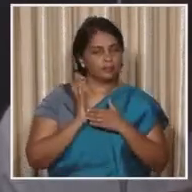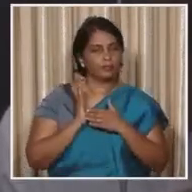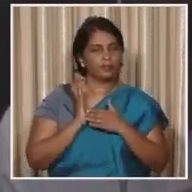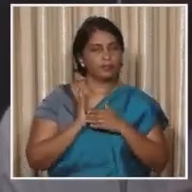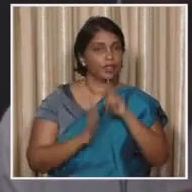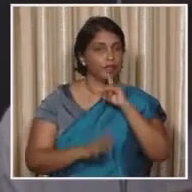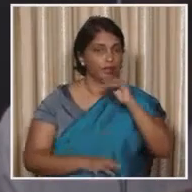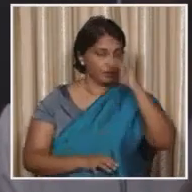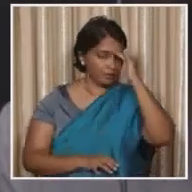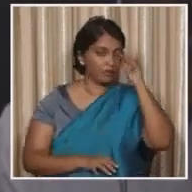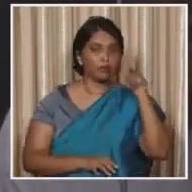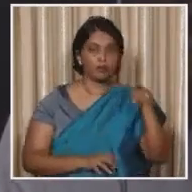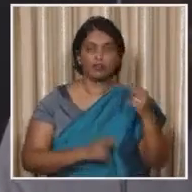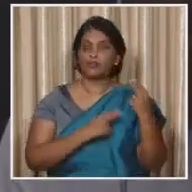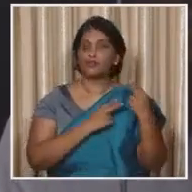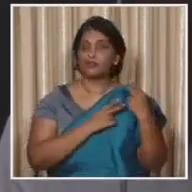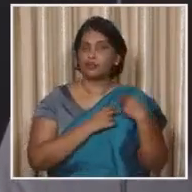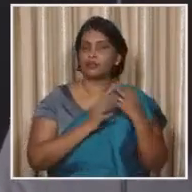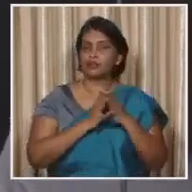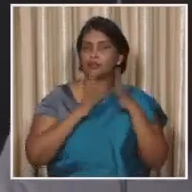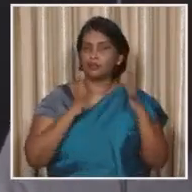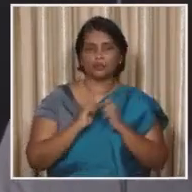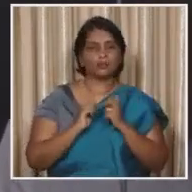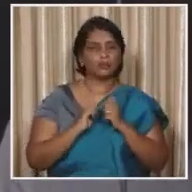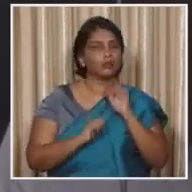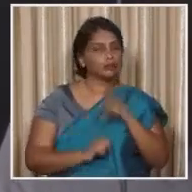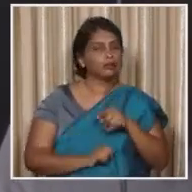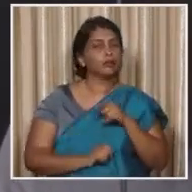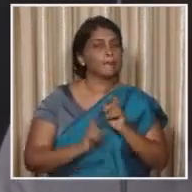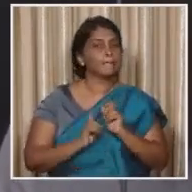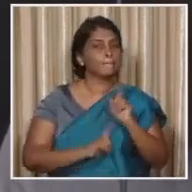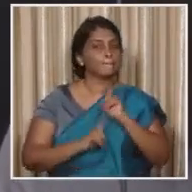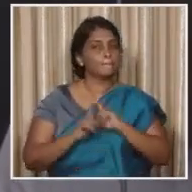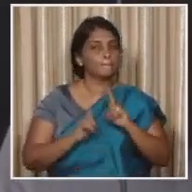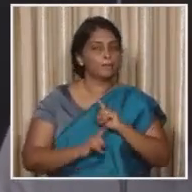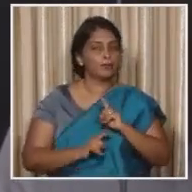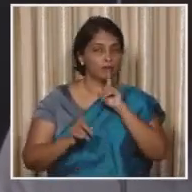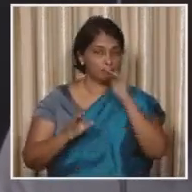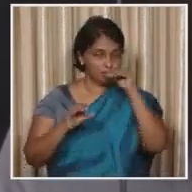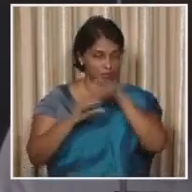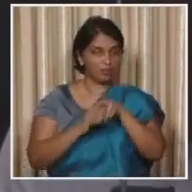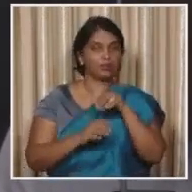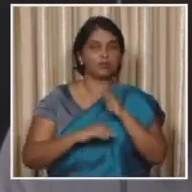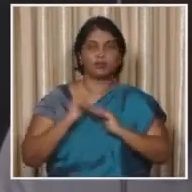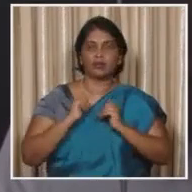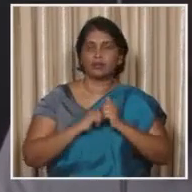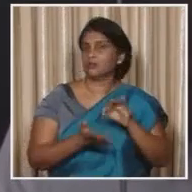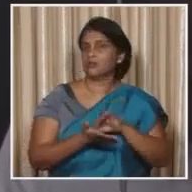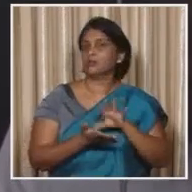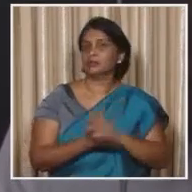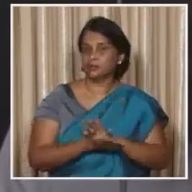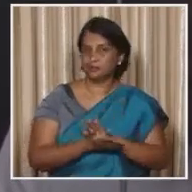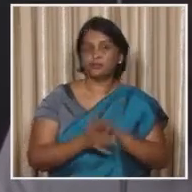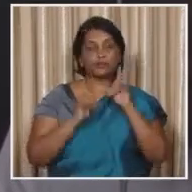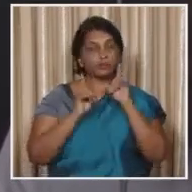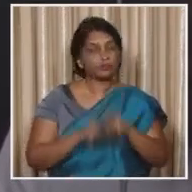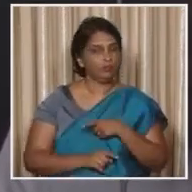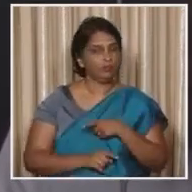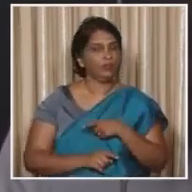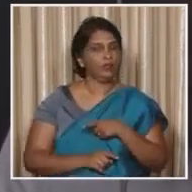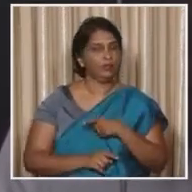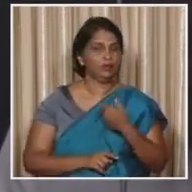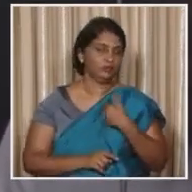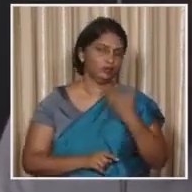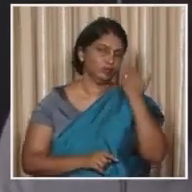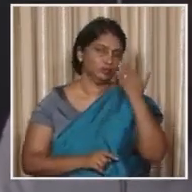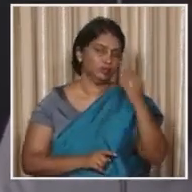බලපාන කතානායකවරයාගේ භූමිකාව සෑහෙන දුරකට බලපානවා පාර්ලිමේන්තු සභාගර්භයේ තිබෙන ක්‍රියාකලාපයේ තීරණය වෙන. ඉතින් මෙතනදී වෙලා තියෙන්නේ